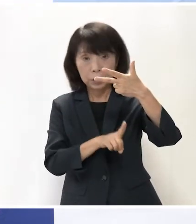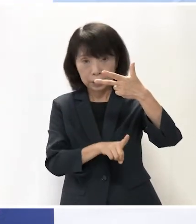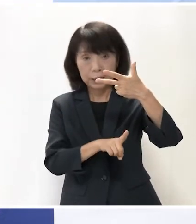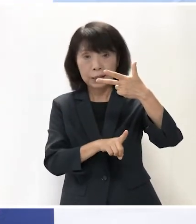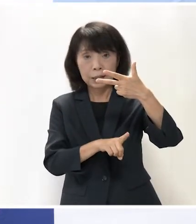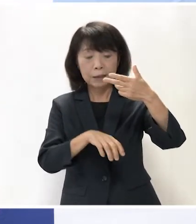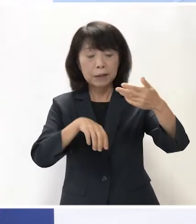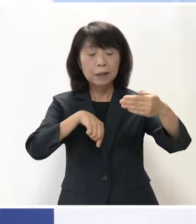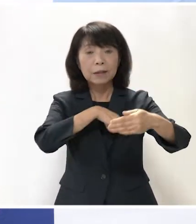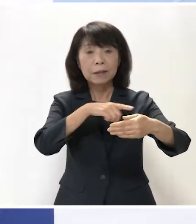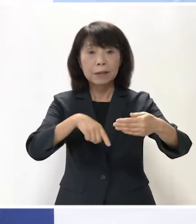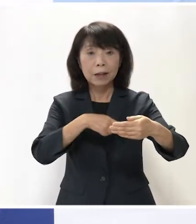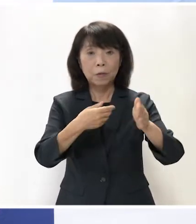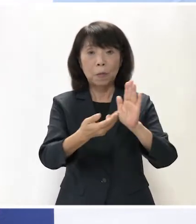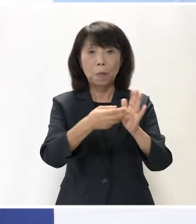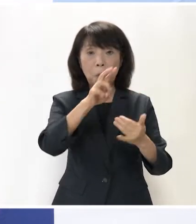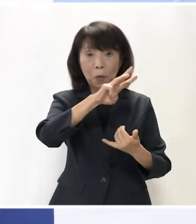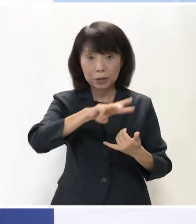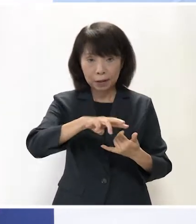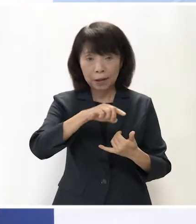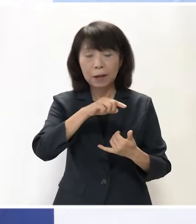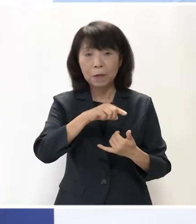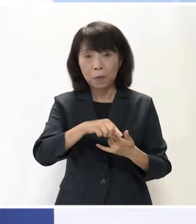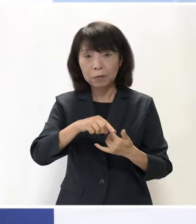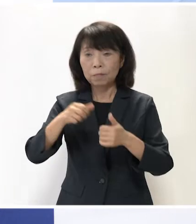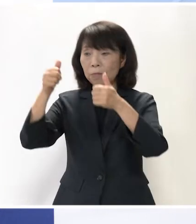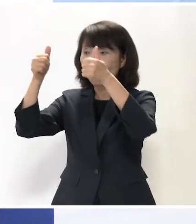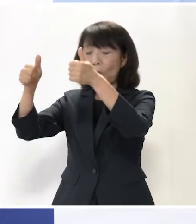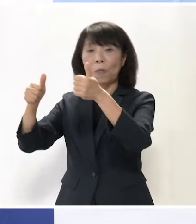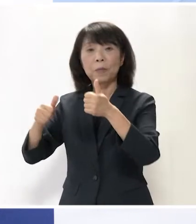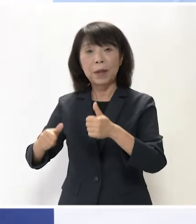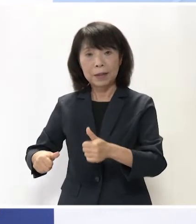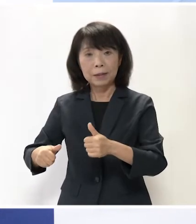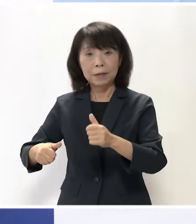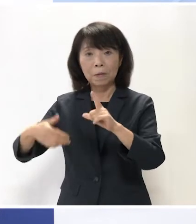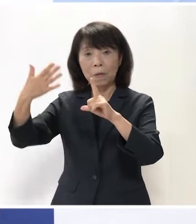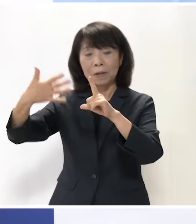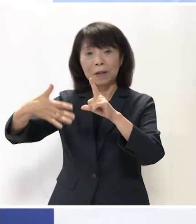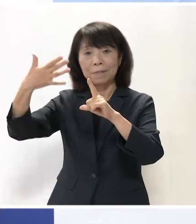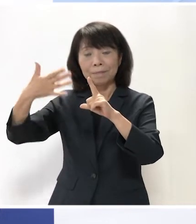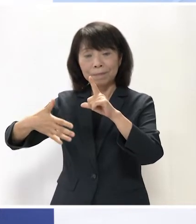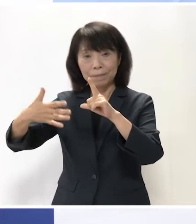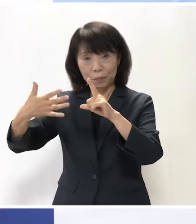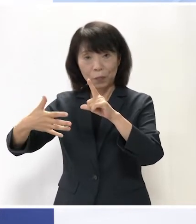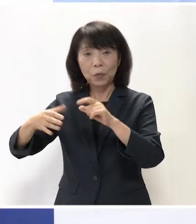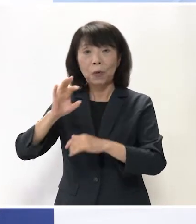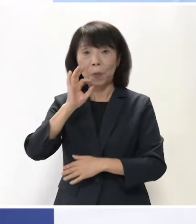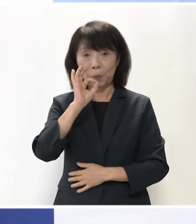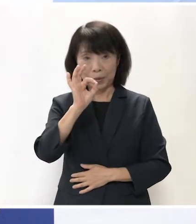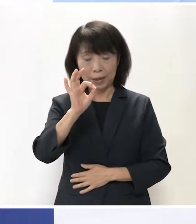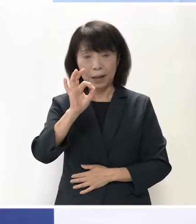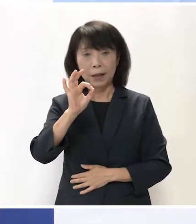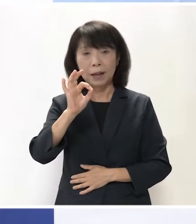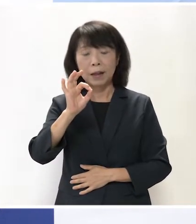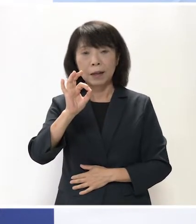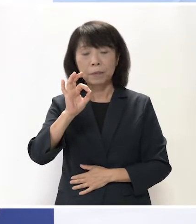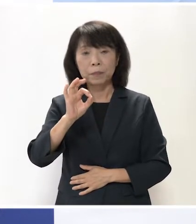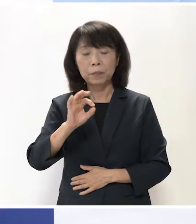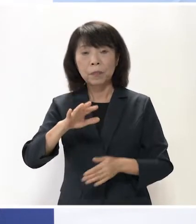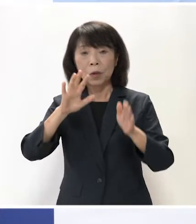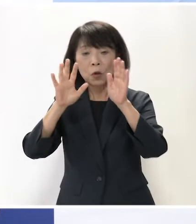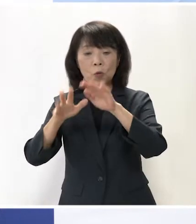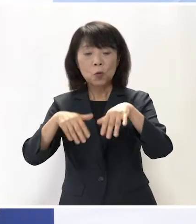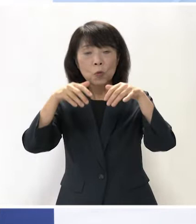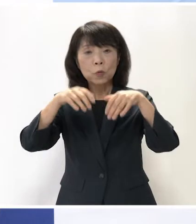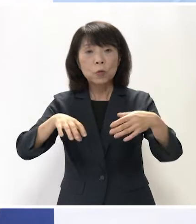した区報防災特集号やホームページに掲載する動画などで風水